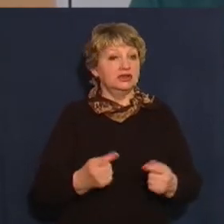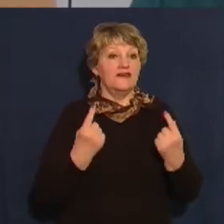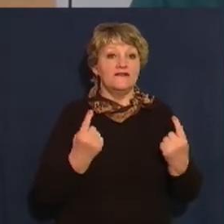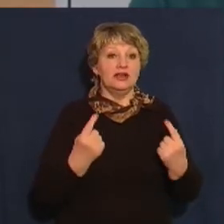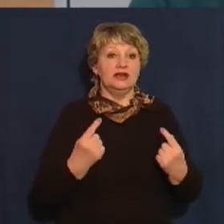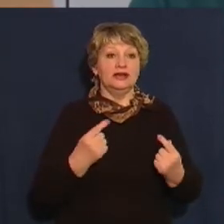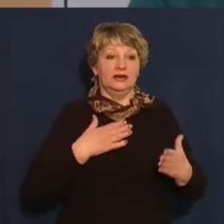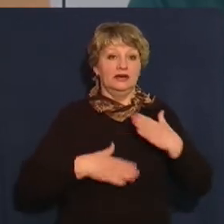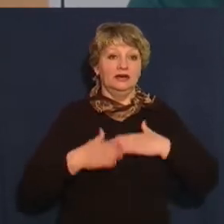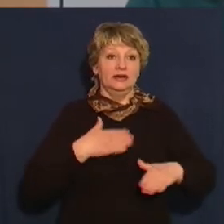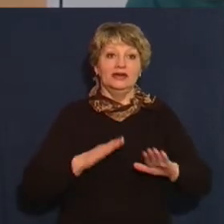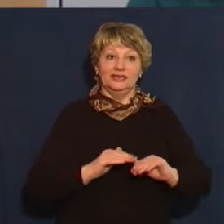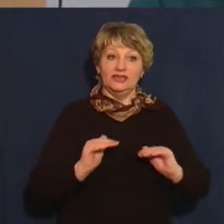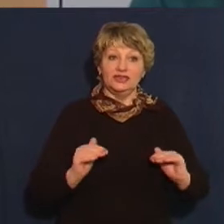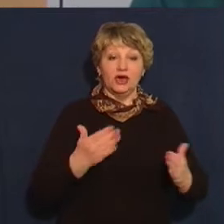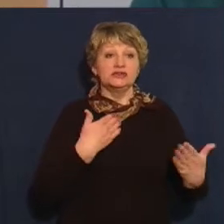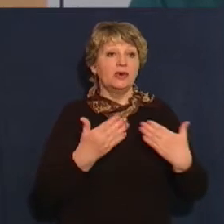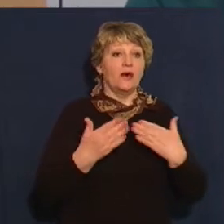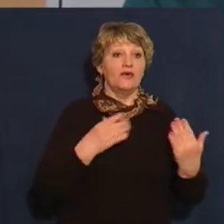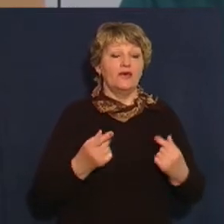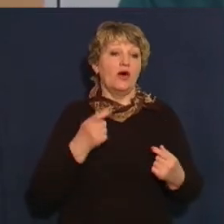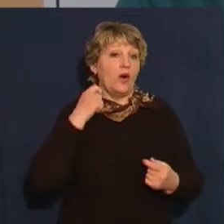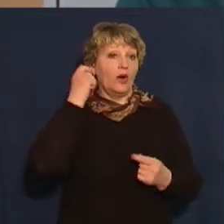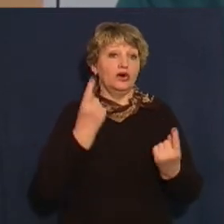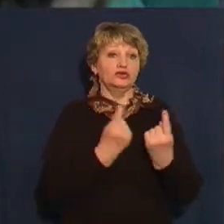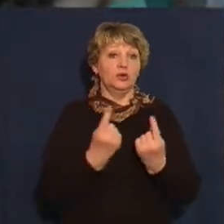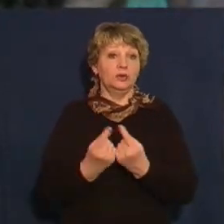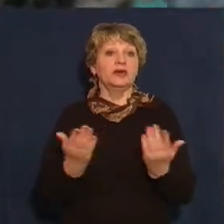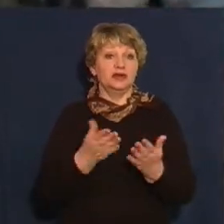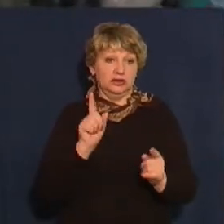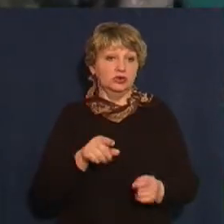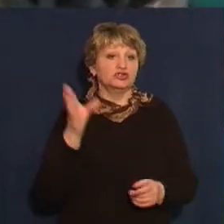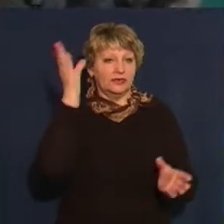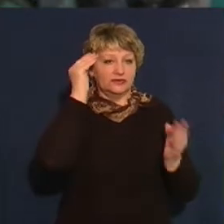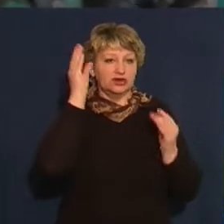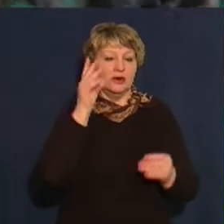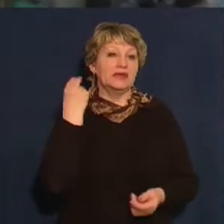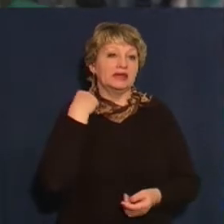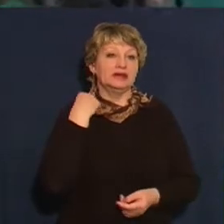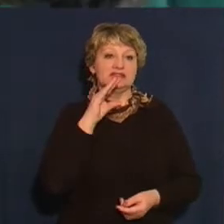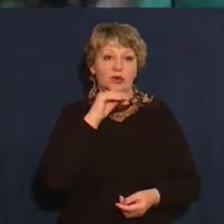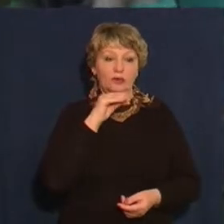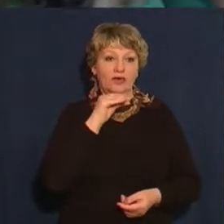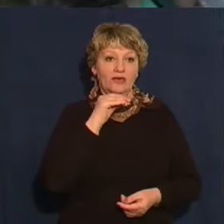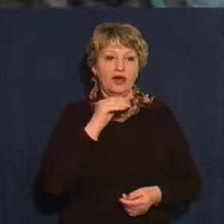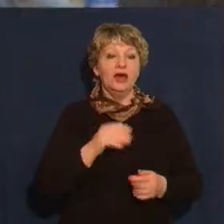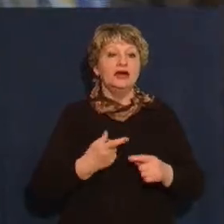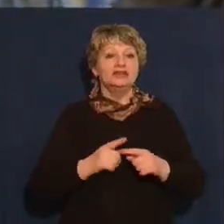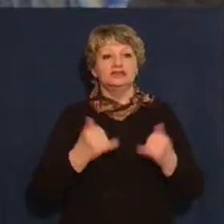дітей поспілкуватися з однолітками, які теж вивчають англійську мову. На перерві в учнів традиційні ірландські